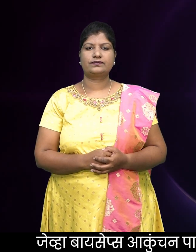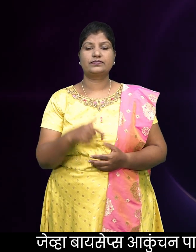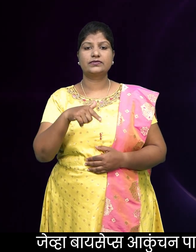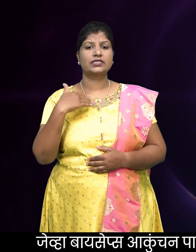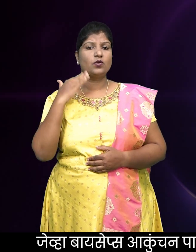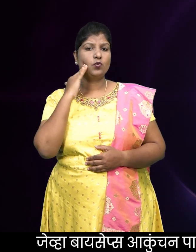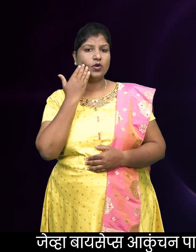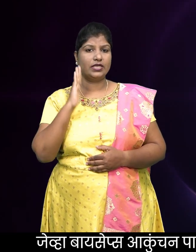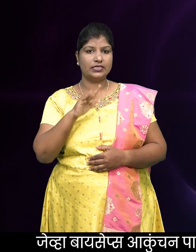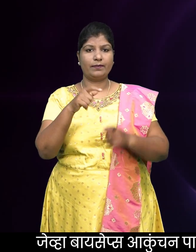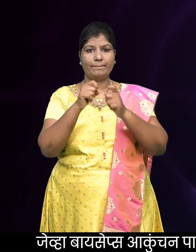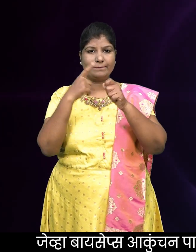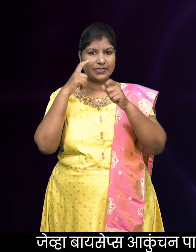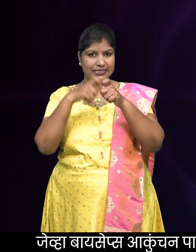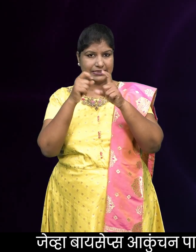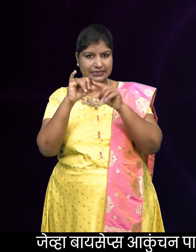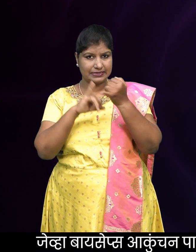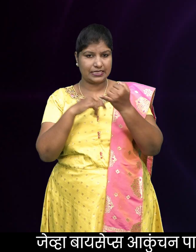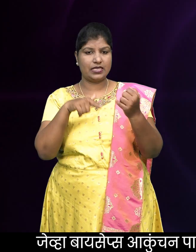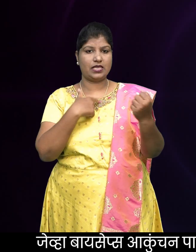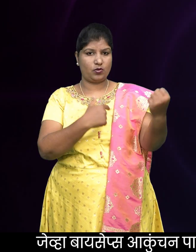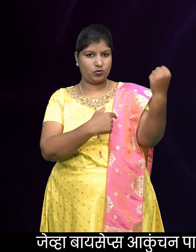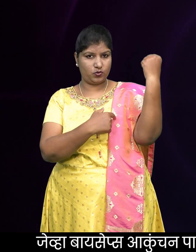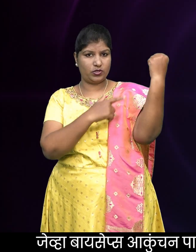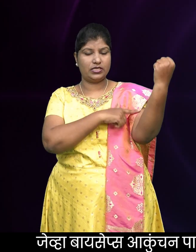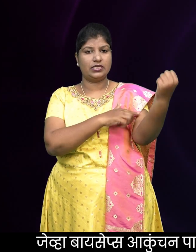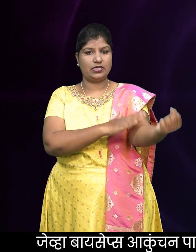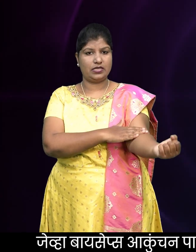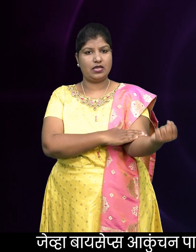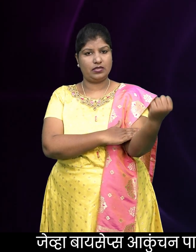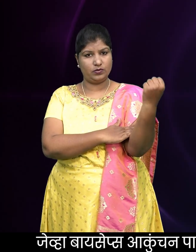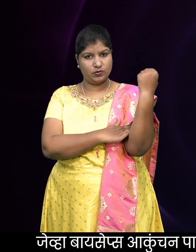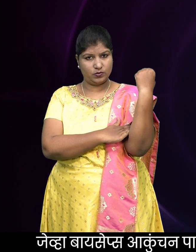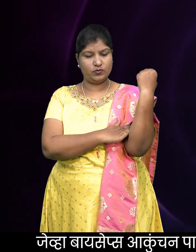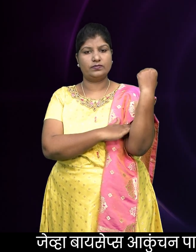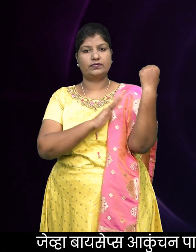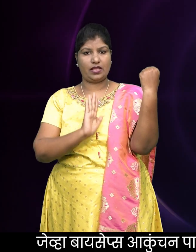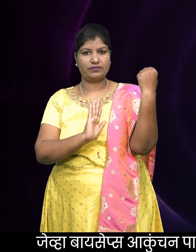जेव्हा बायसेप्स आकुंचन पावतात तेव्हा खालचा हात वर येतो आणि हात वाकतो.